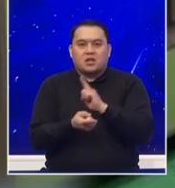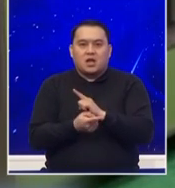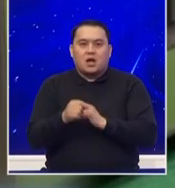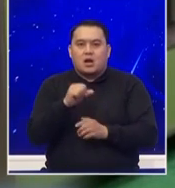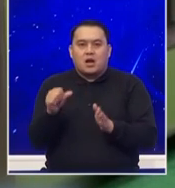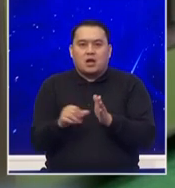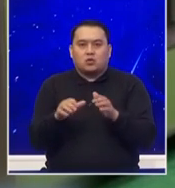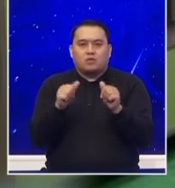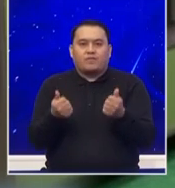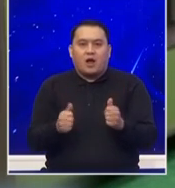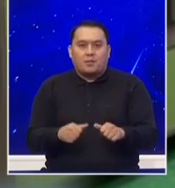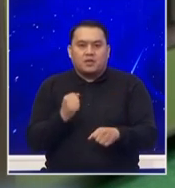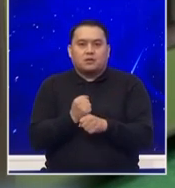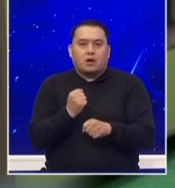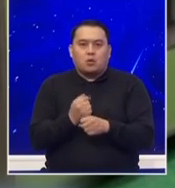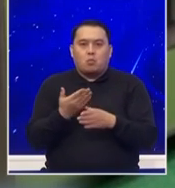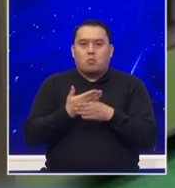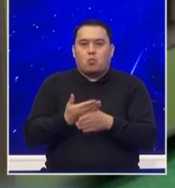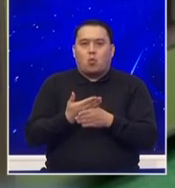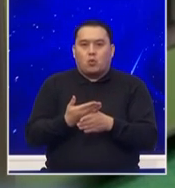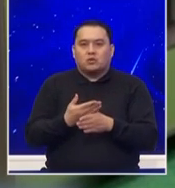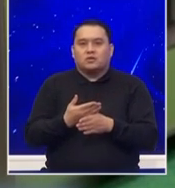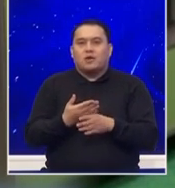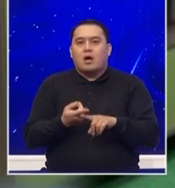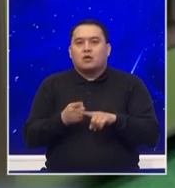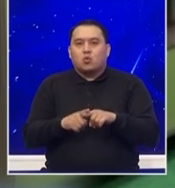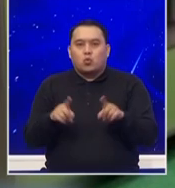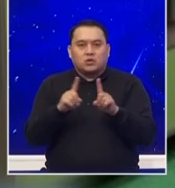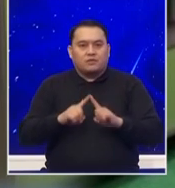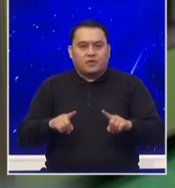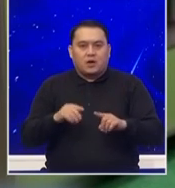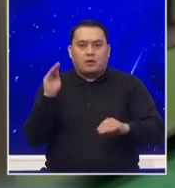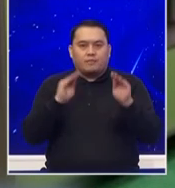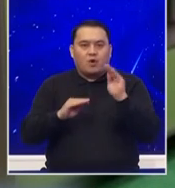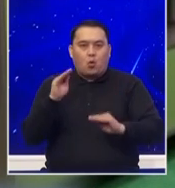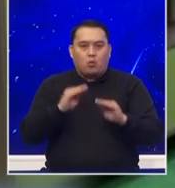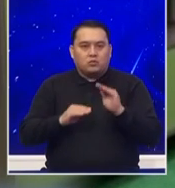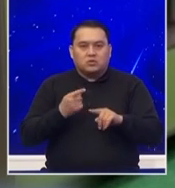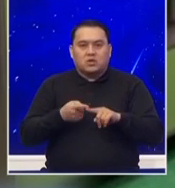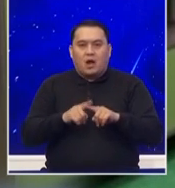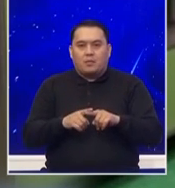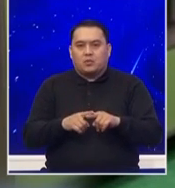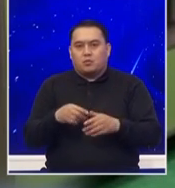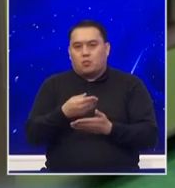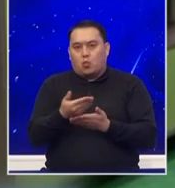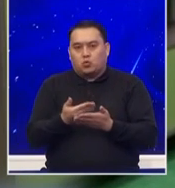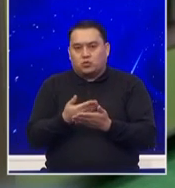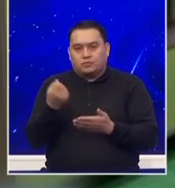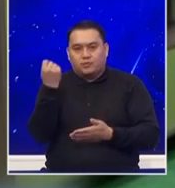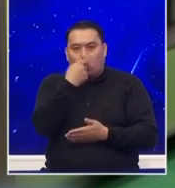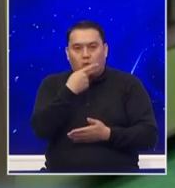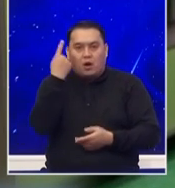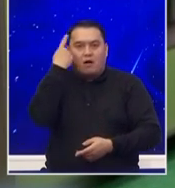в электронный формат. Делается это с помощью нейронных сетей. Удивительно, но разработка распознает даже самый непонятный почерк.